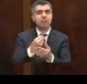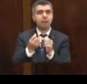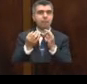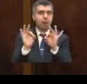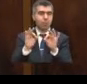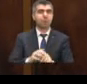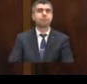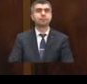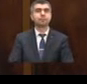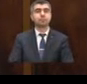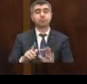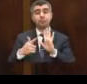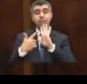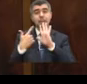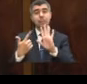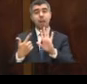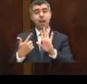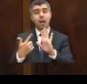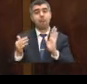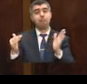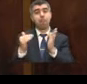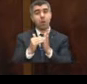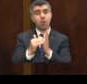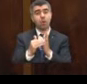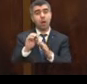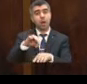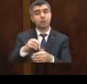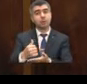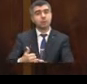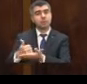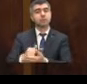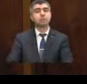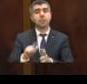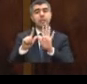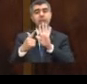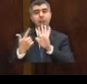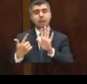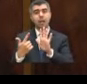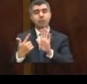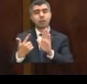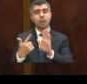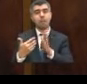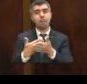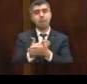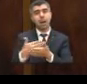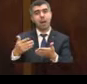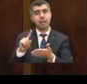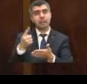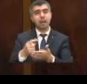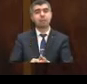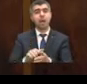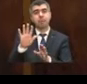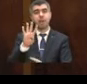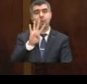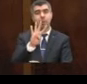أخرى الآن هي ملتزم بها، 17 مليار درهم لضمان أكسجين لتمويل ما يفوق 45